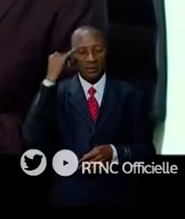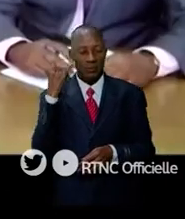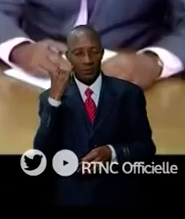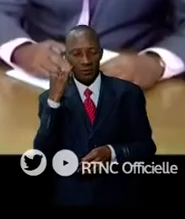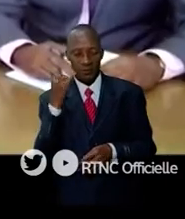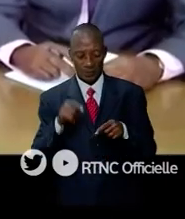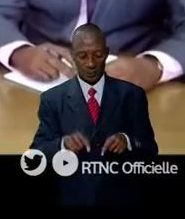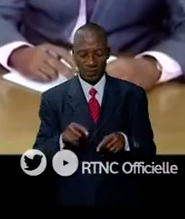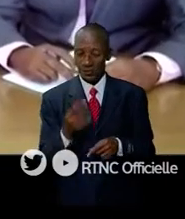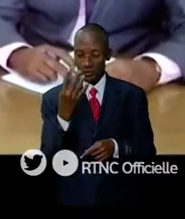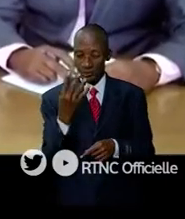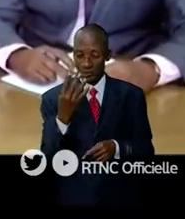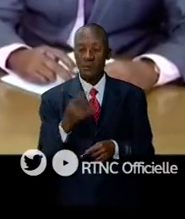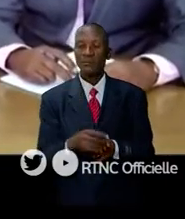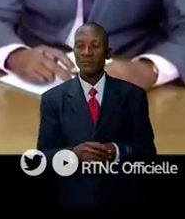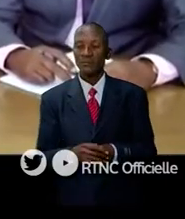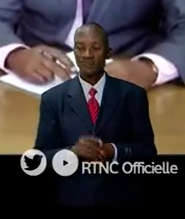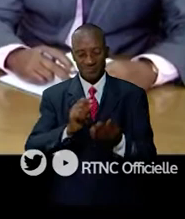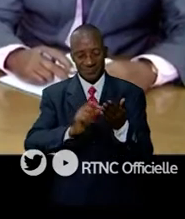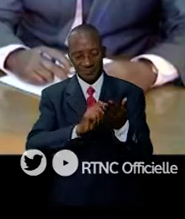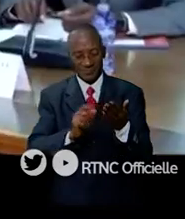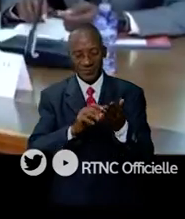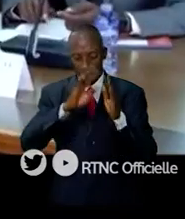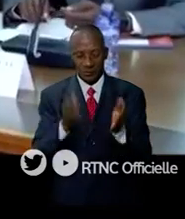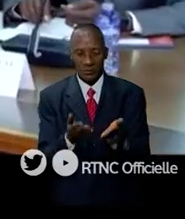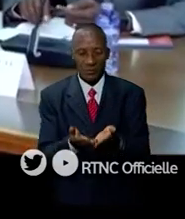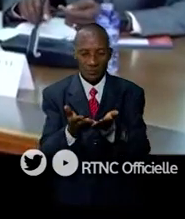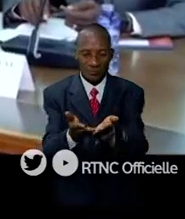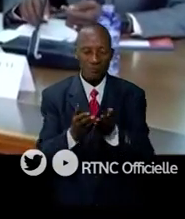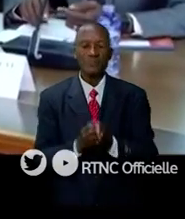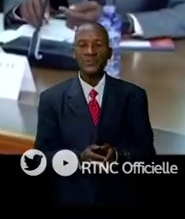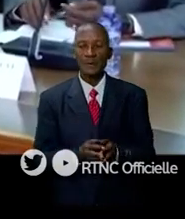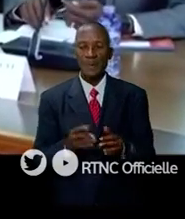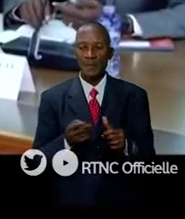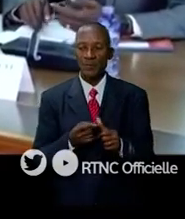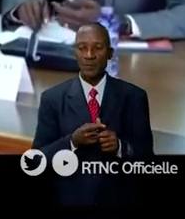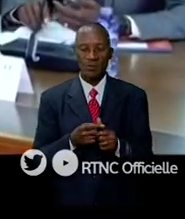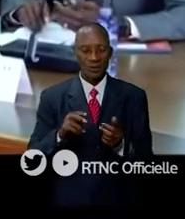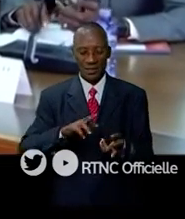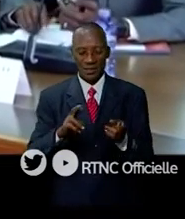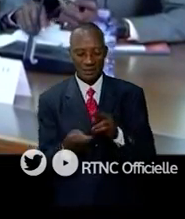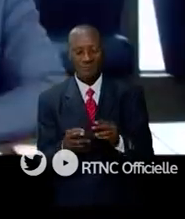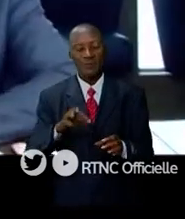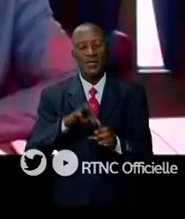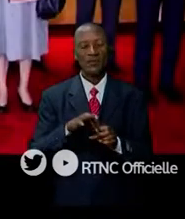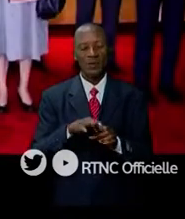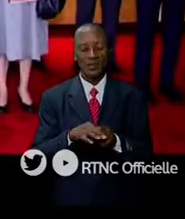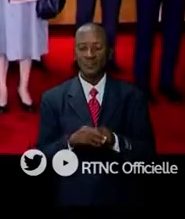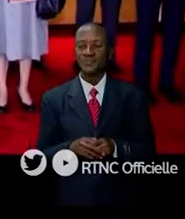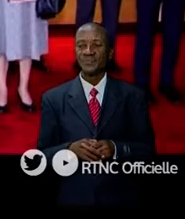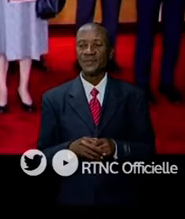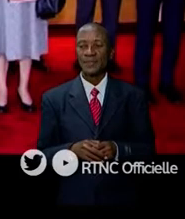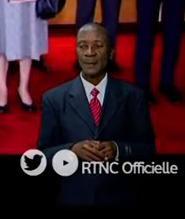jeudi 30 juillet 2020 leur cahier de charges qui met en avant les réformes électorales. Le Premier ministre nous a